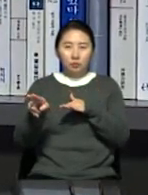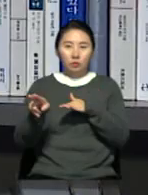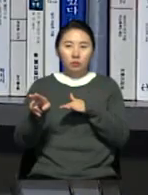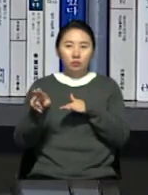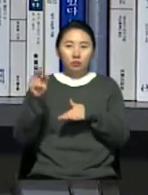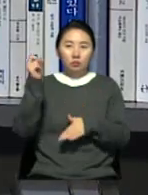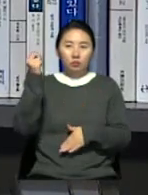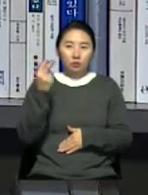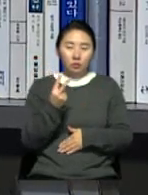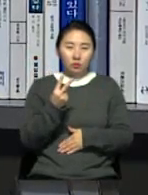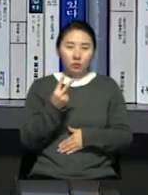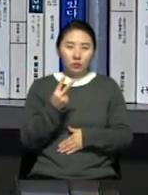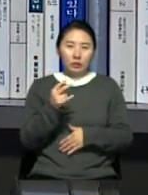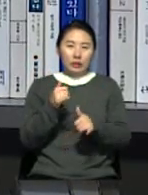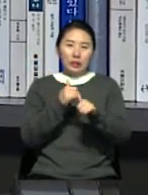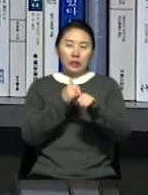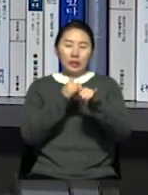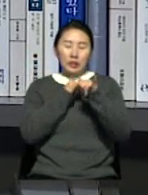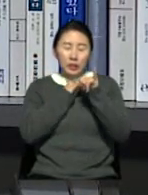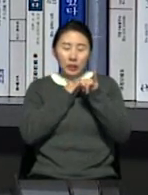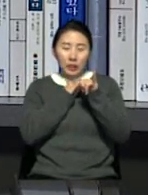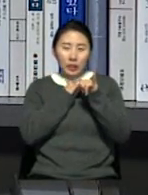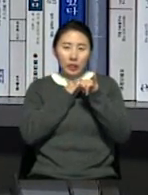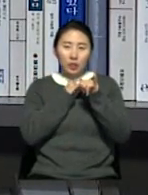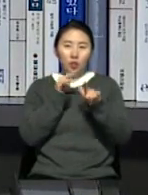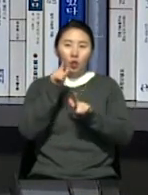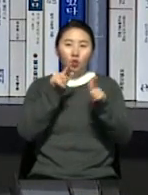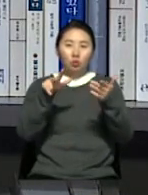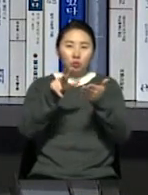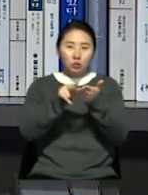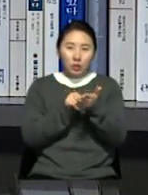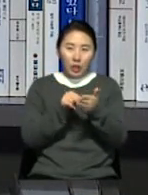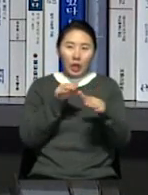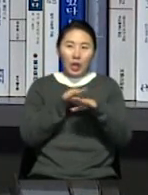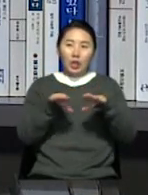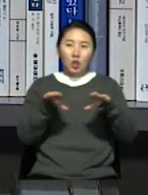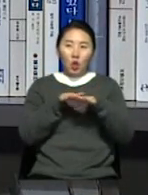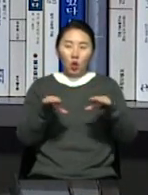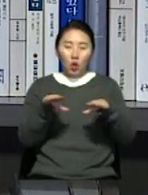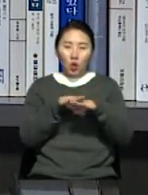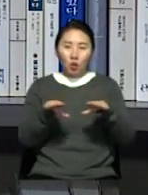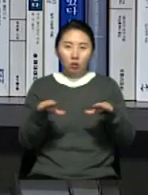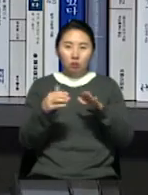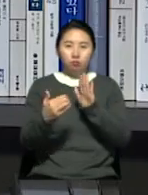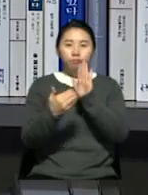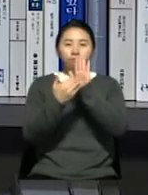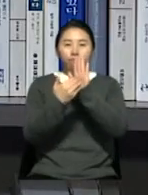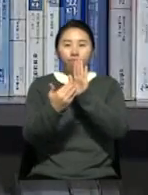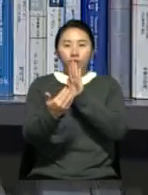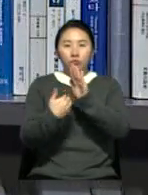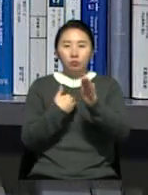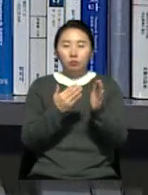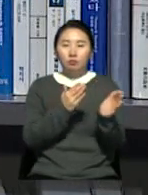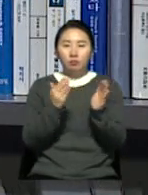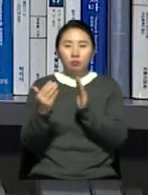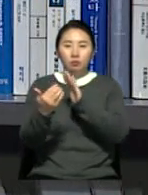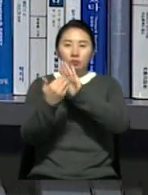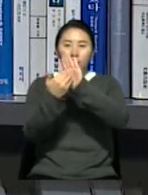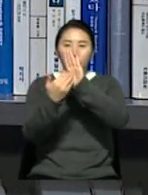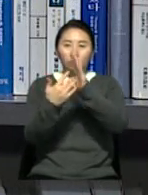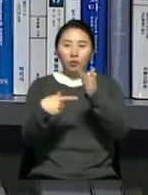뭐 자살이 다든지 뭐 이런 문제들을 해결하고 또 예방하기 위해서